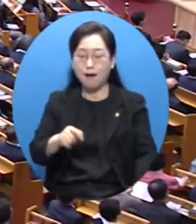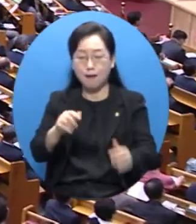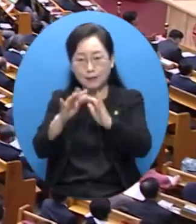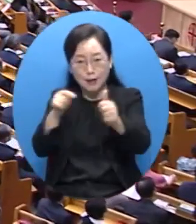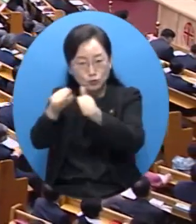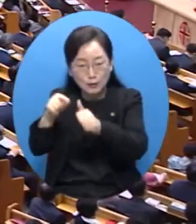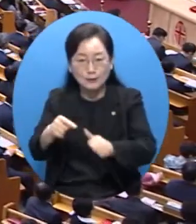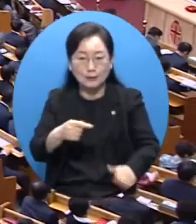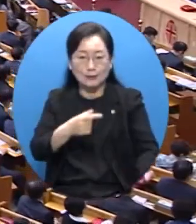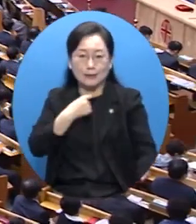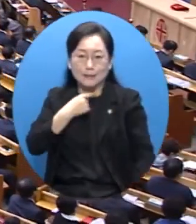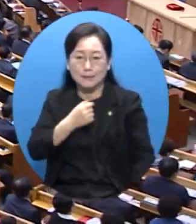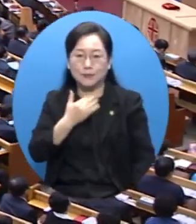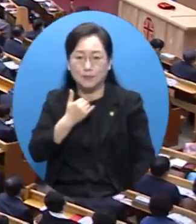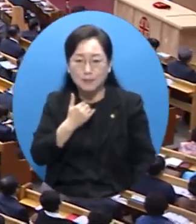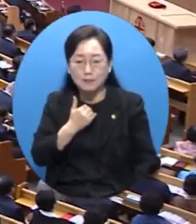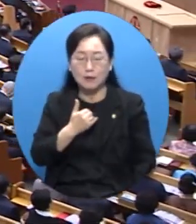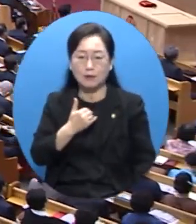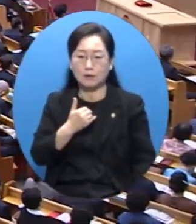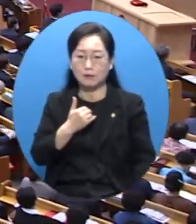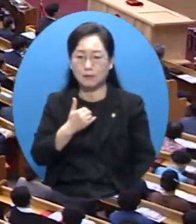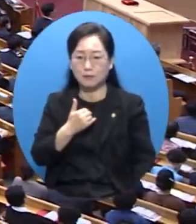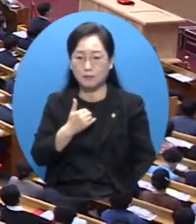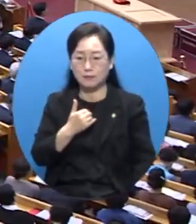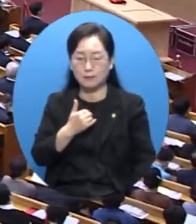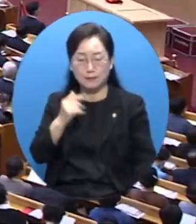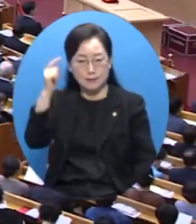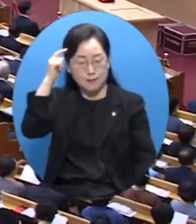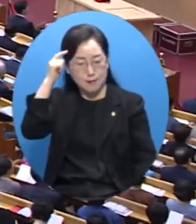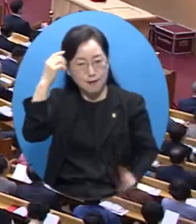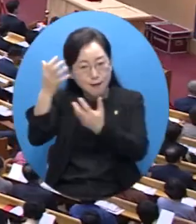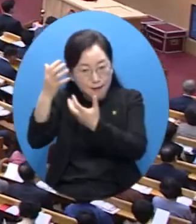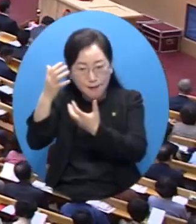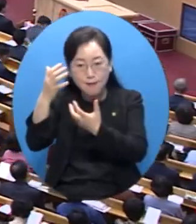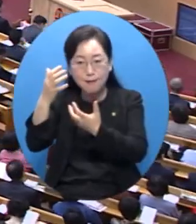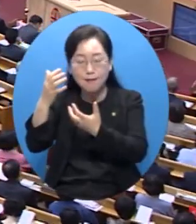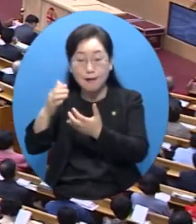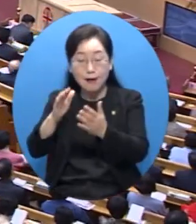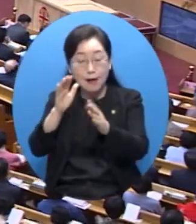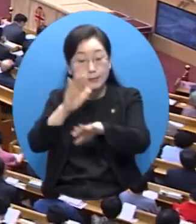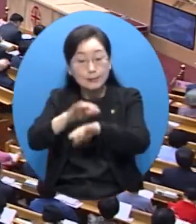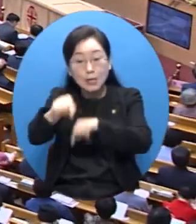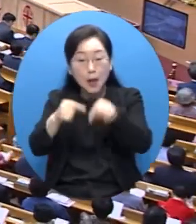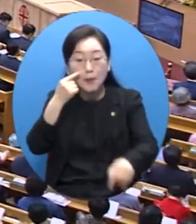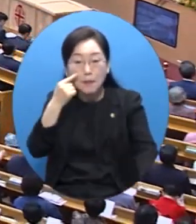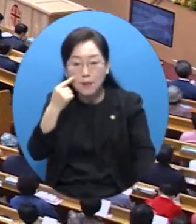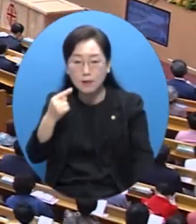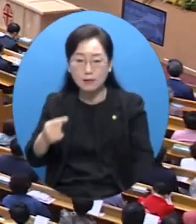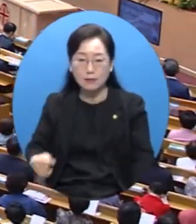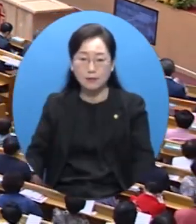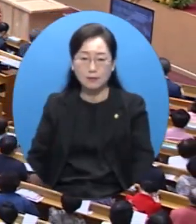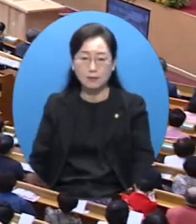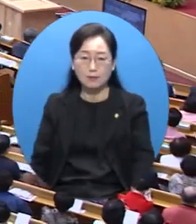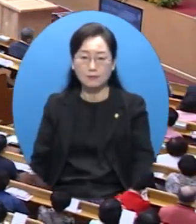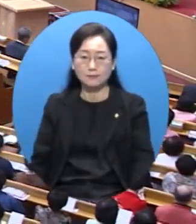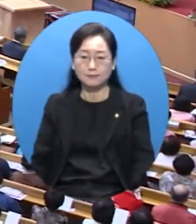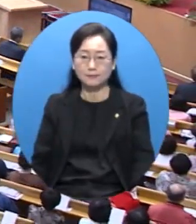사람 죽이면 어떨까? 살인에 대한 생각에 가득 그 생각을 점령하고 나니까 그걸 실천해보기로 했습니다. 그래서